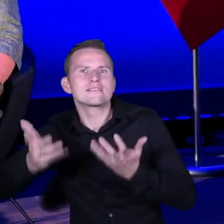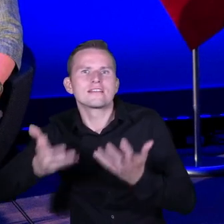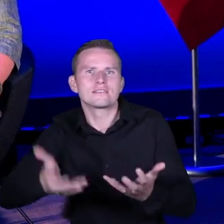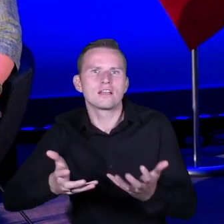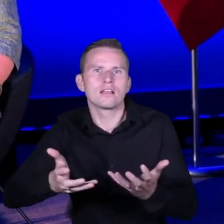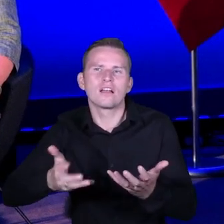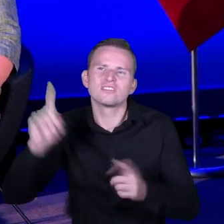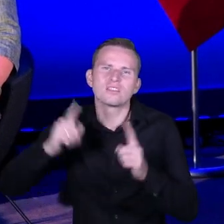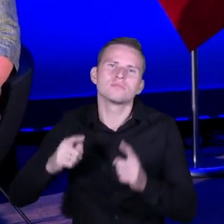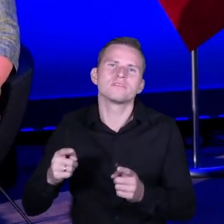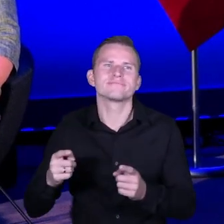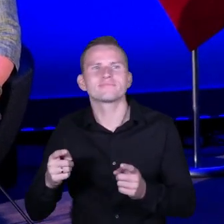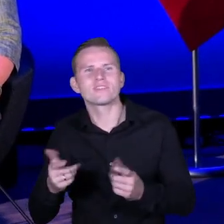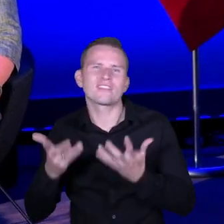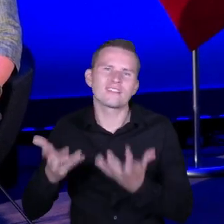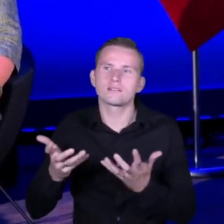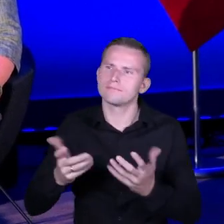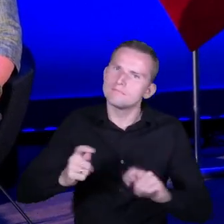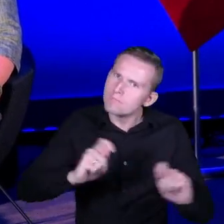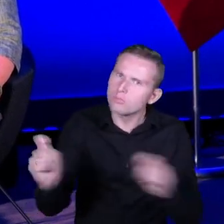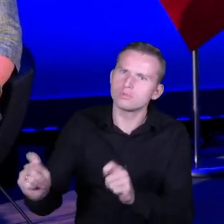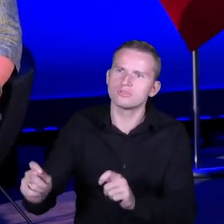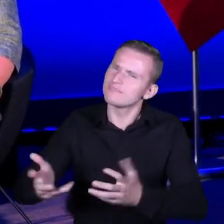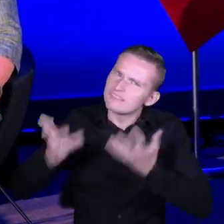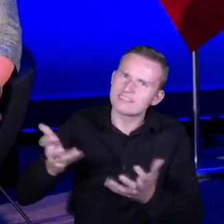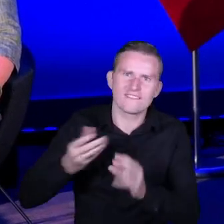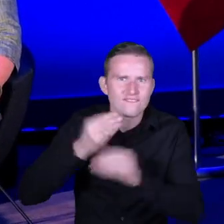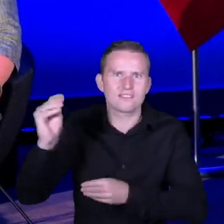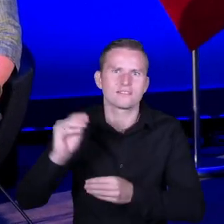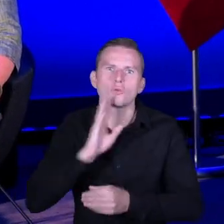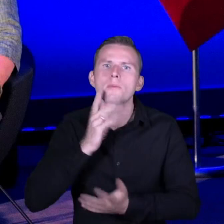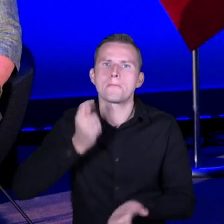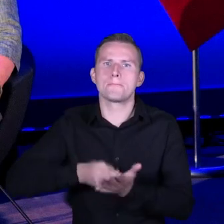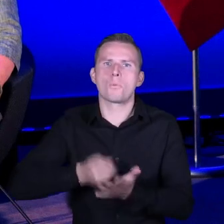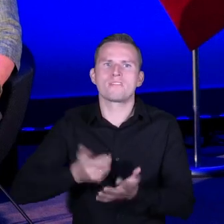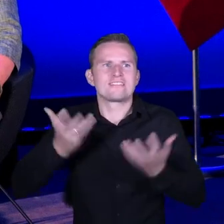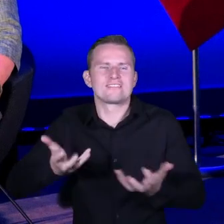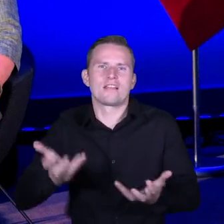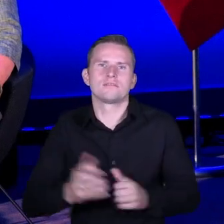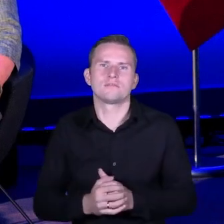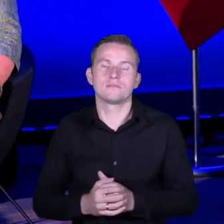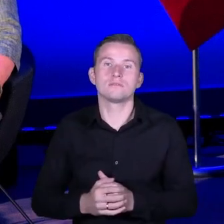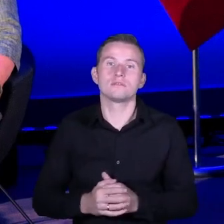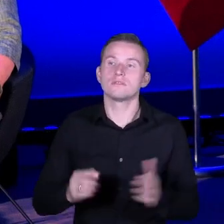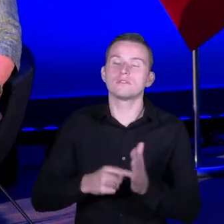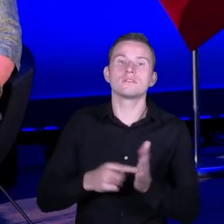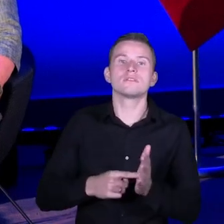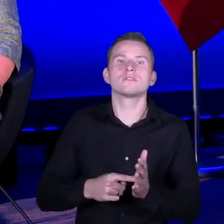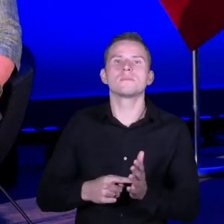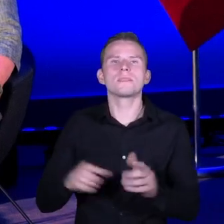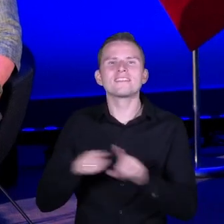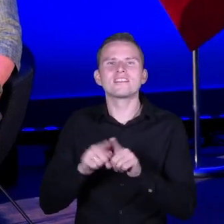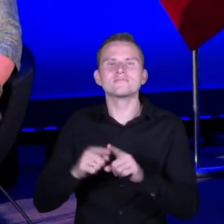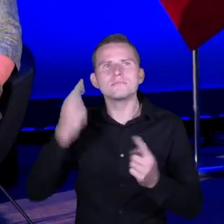które wymagają mi krytycznego myślenia i analitycznego myślenia, analizy w ogóle informacji, też